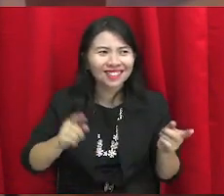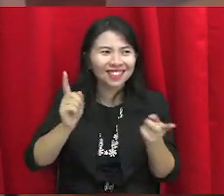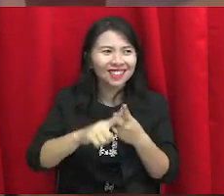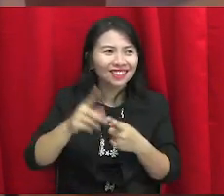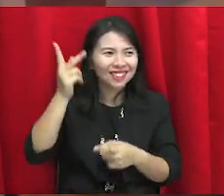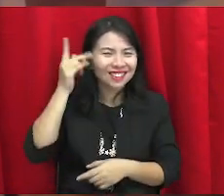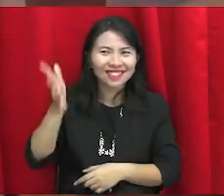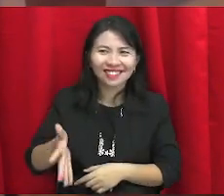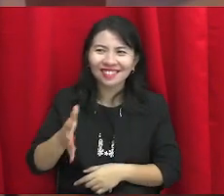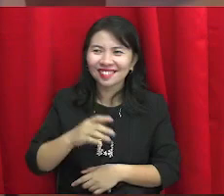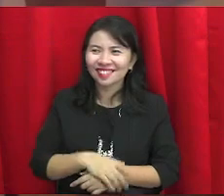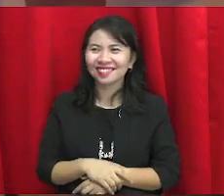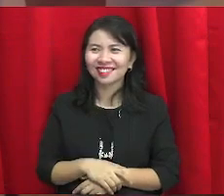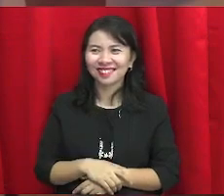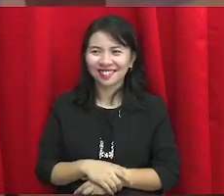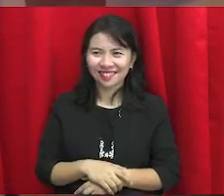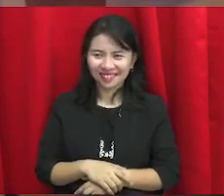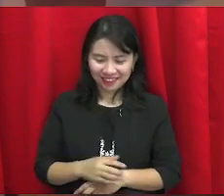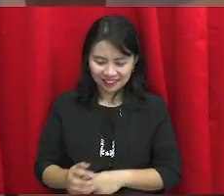Dalawang tanong po ito, pastor.